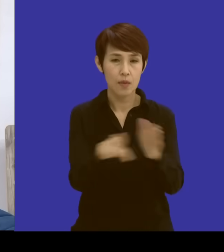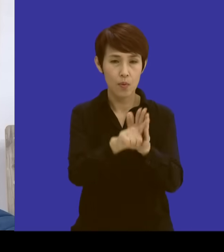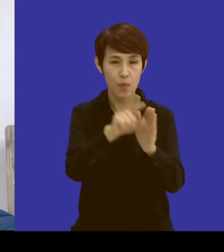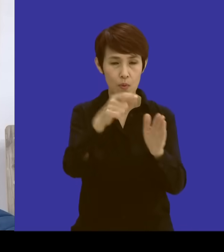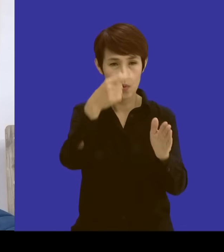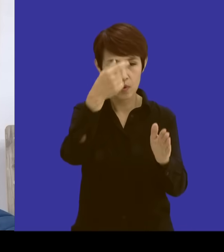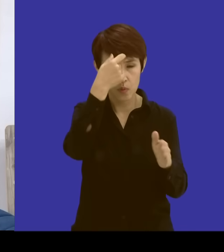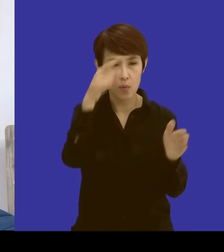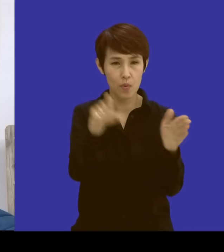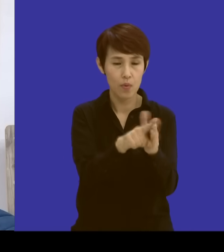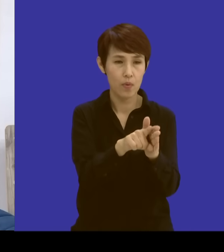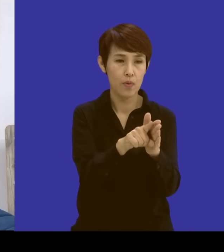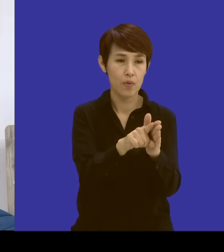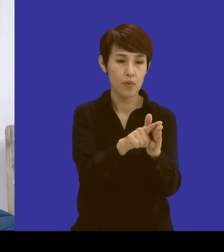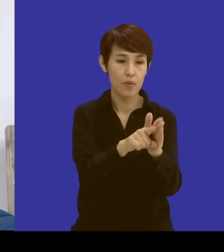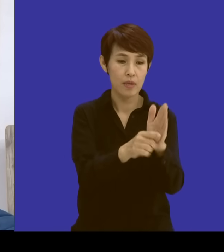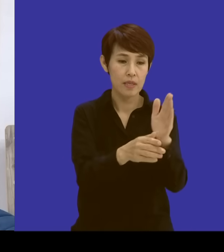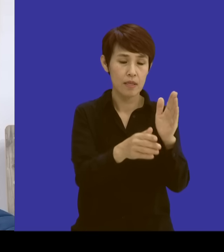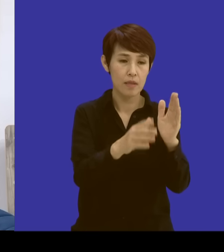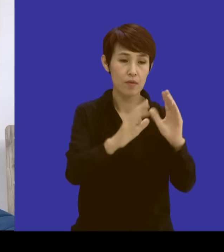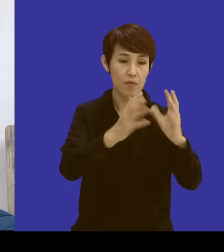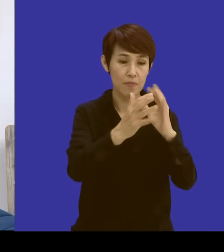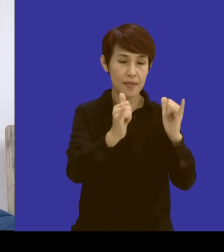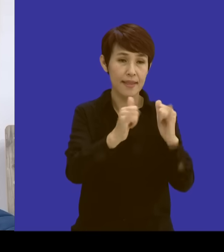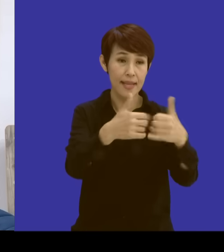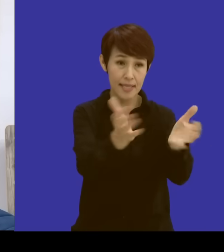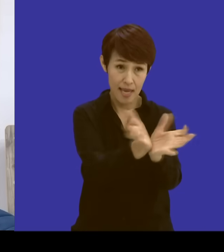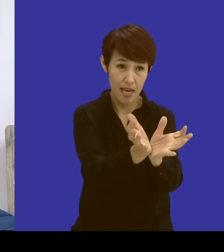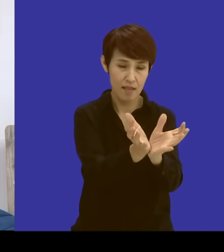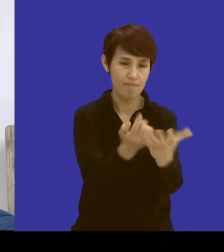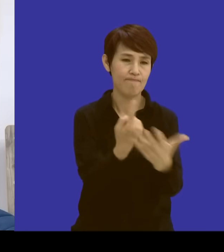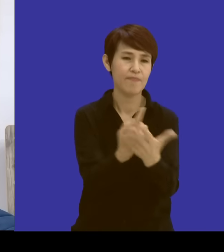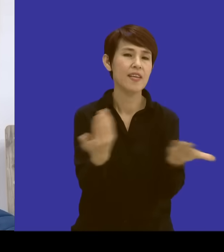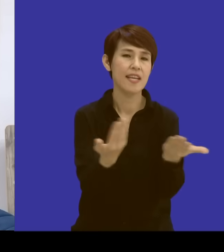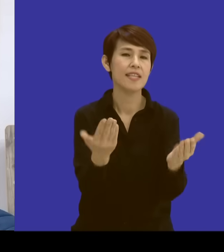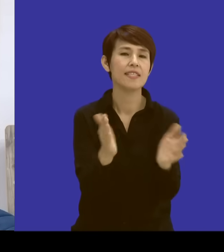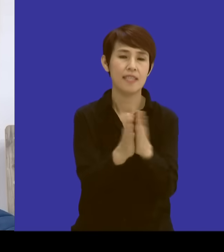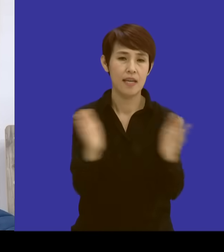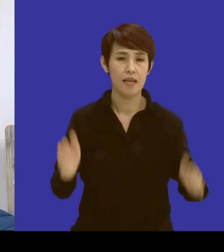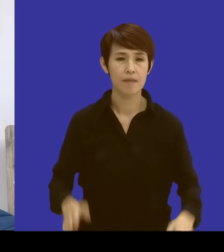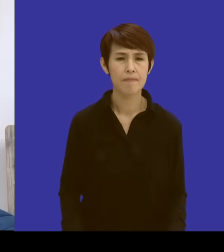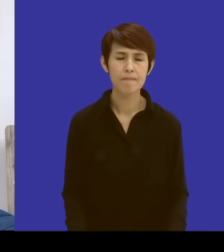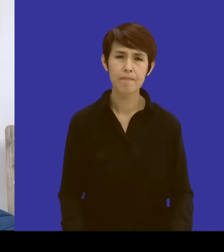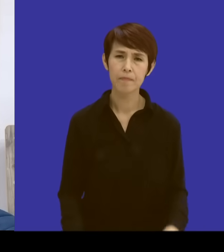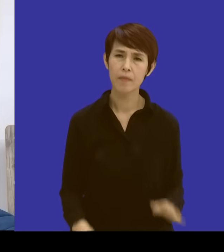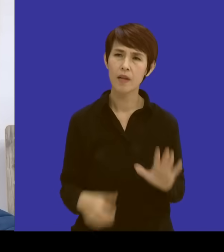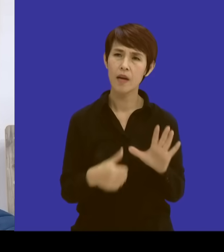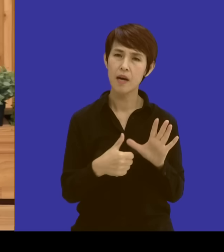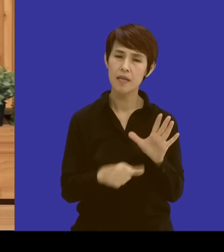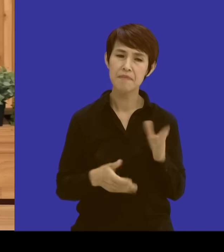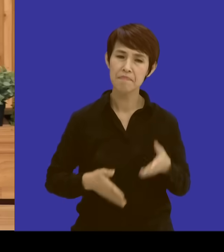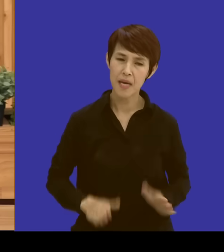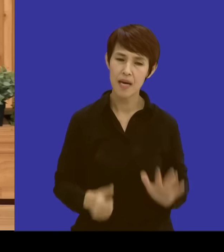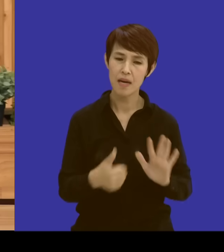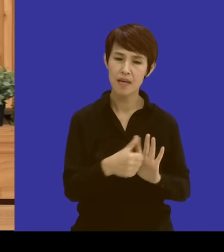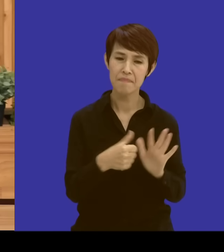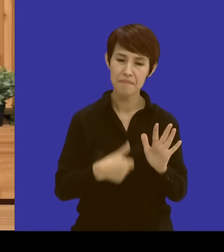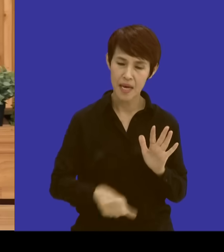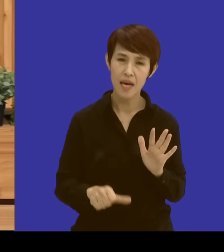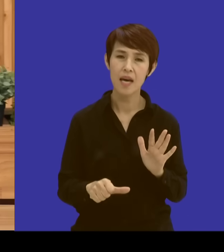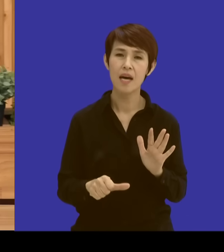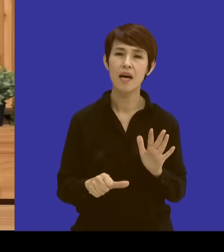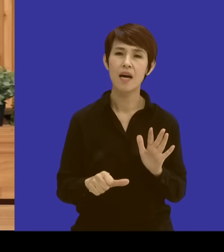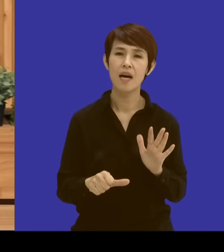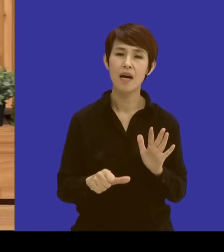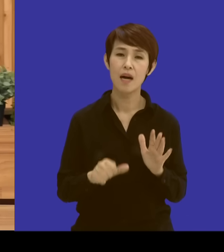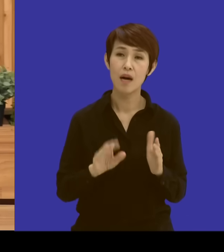일하는 것으로 일하고 이제 그렇게 했는데 네. 한 둘째를 낳고 결혼하시고. 예,